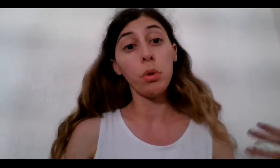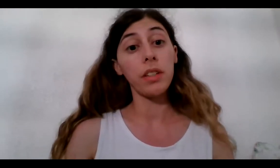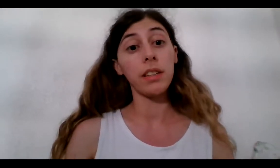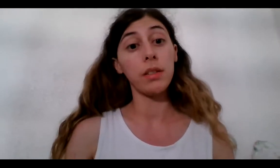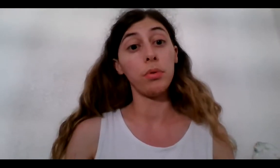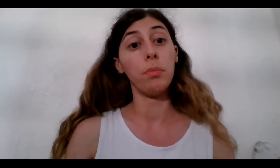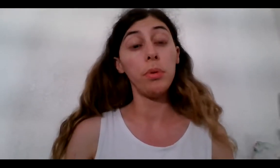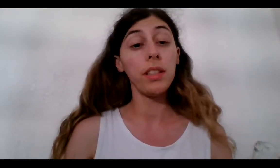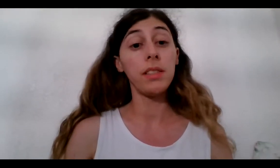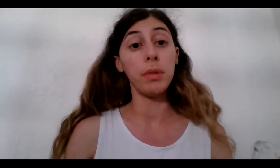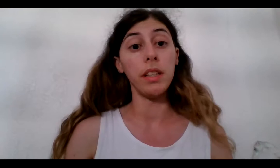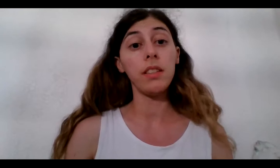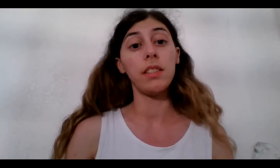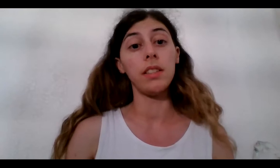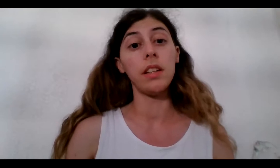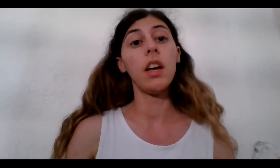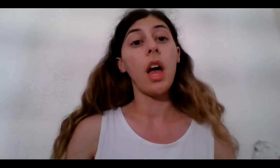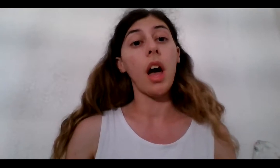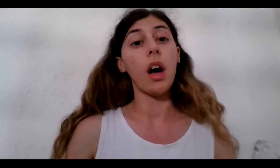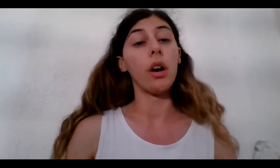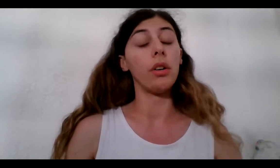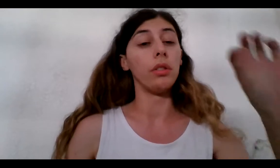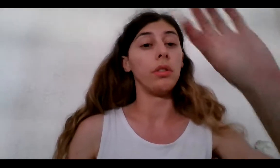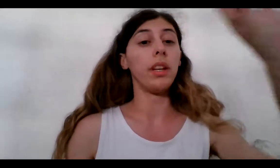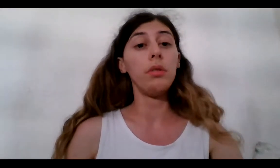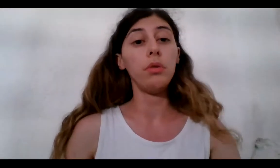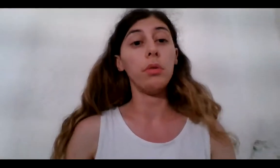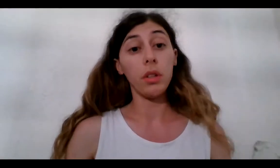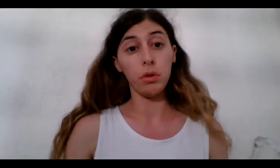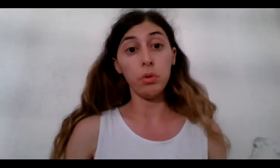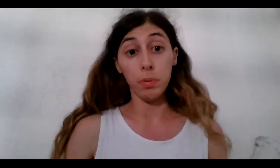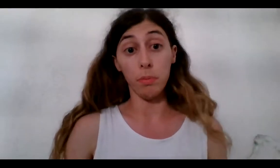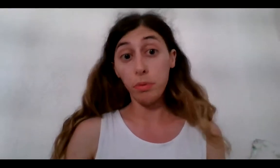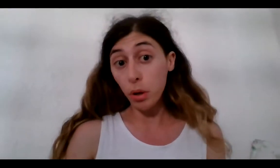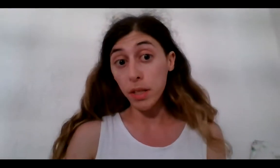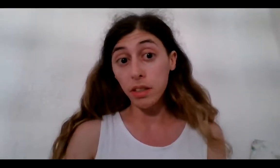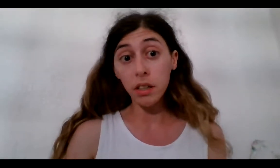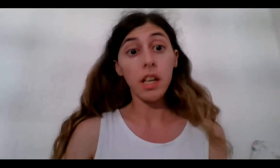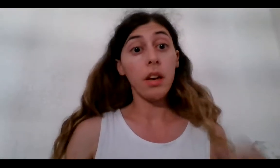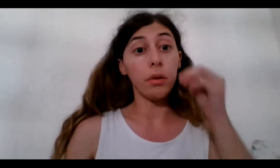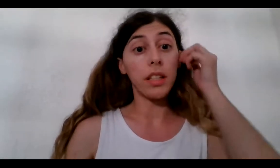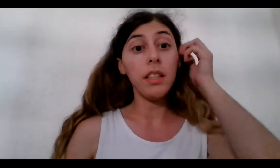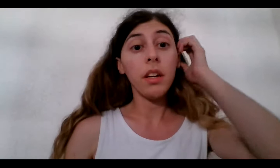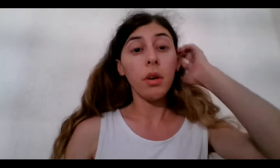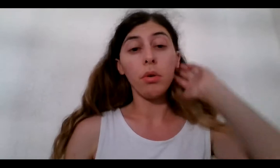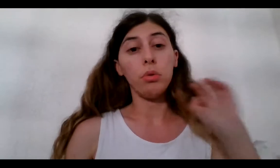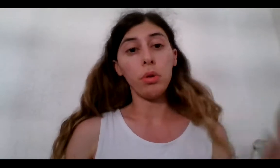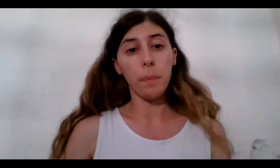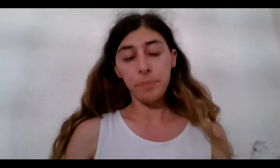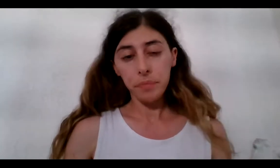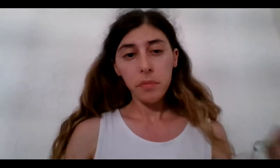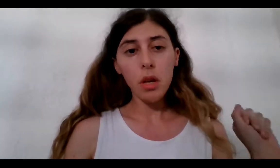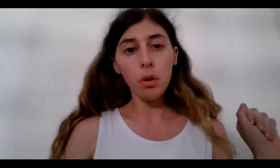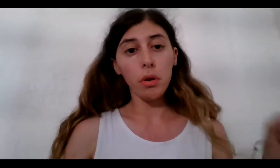une concertation pluridisciplinaire, c'est-à-dire une réunion regroupant plusieurs médecins qui